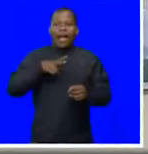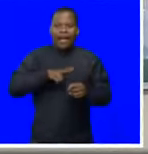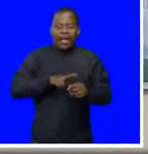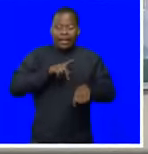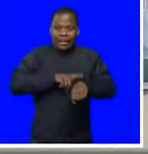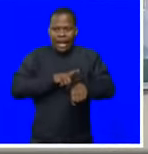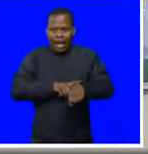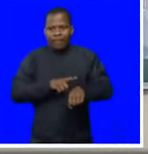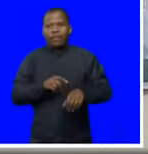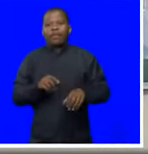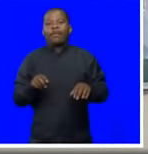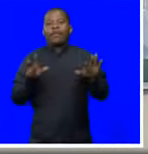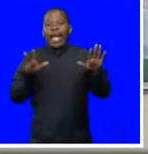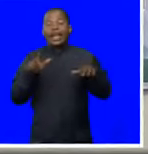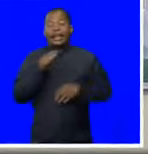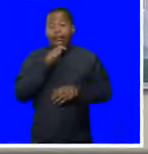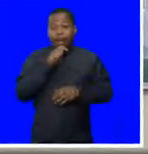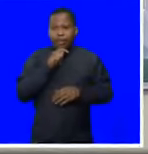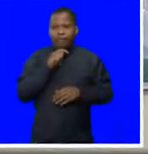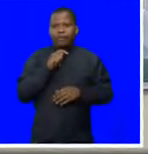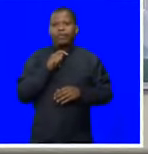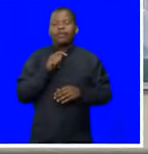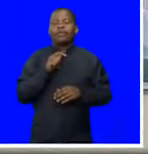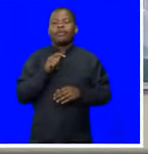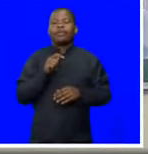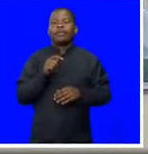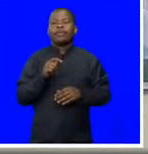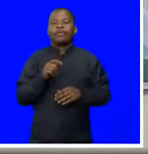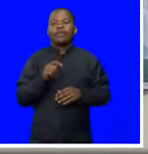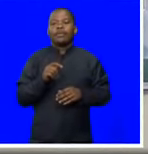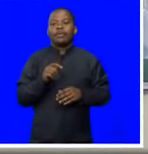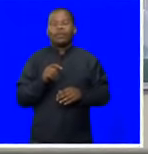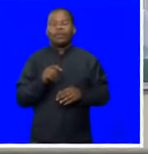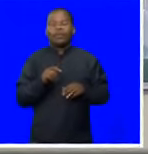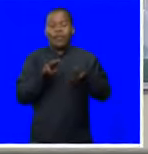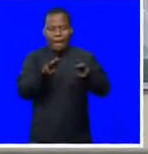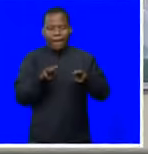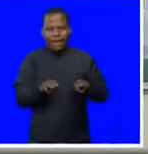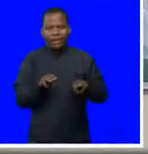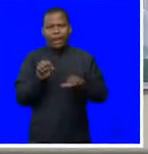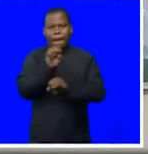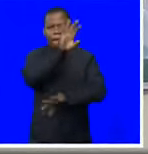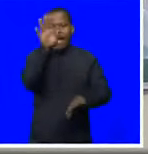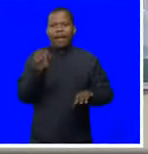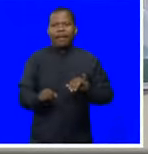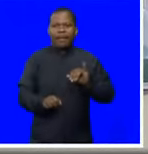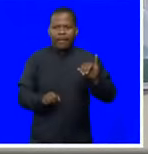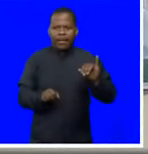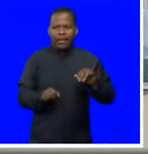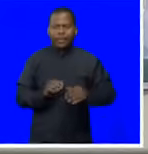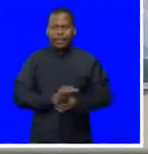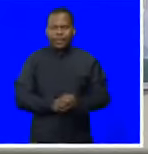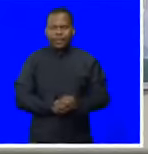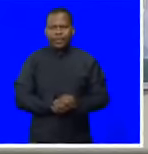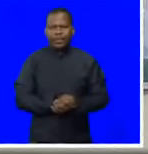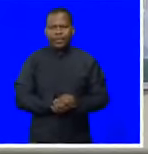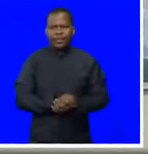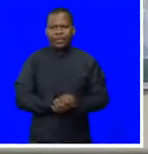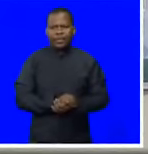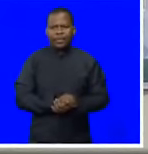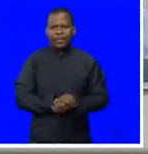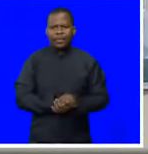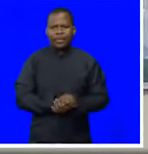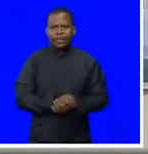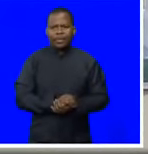kusukela ngensimbi yesiphohlongo ekuseni kunathi Tindzawo letilandzelako labafaka ticelo tabo